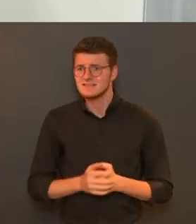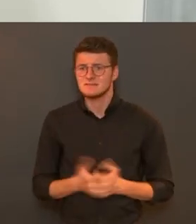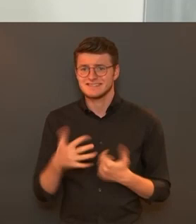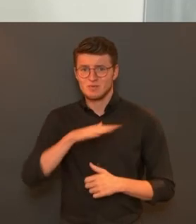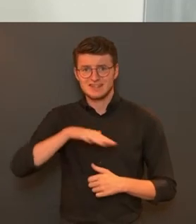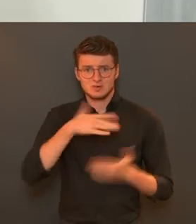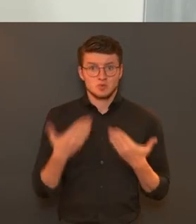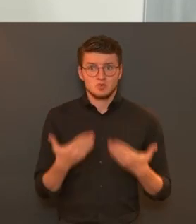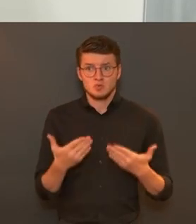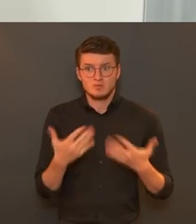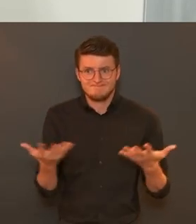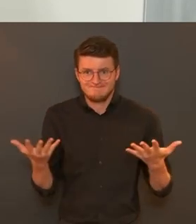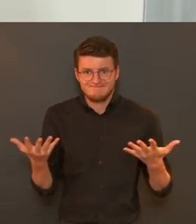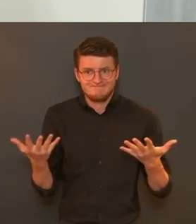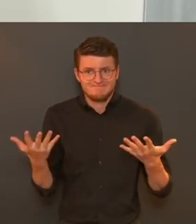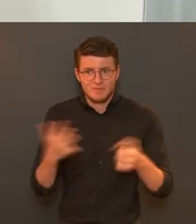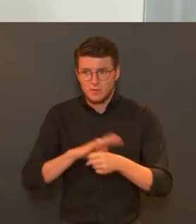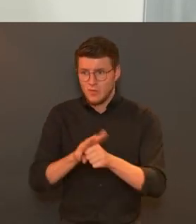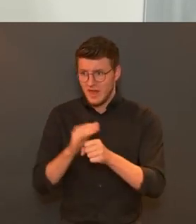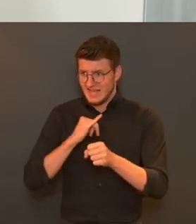aujourd'hui. Le virus est toujours là,